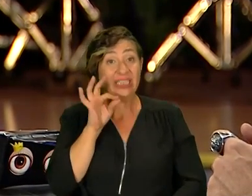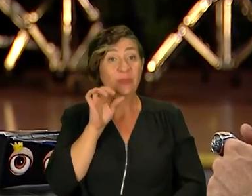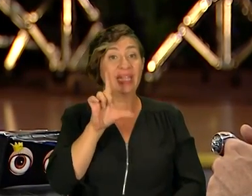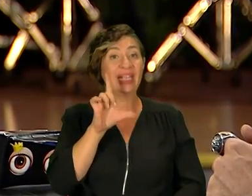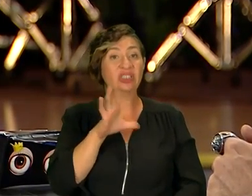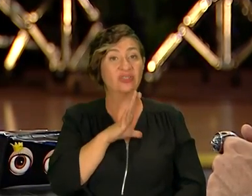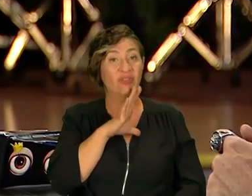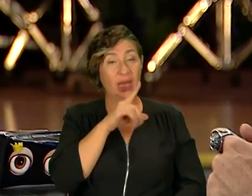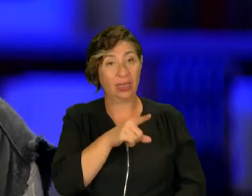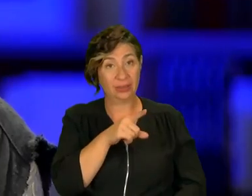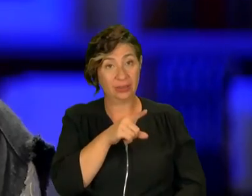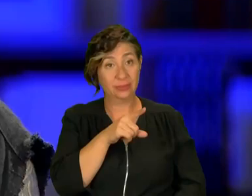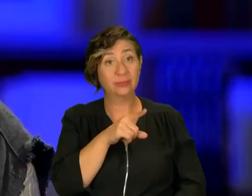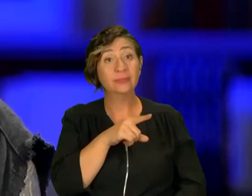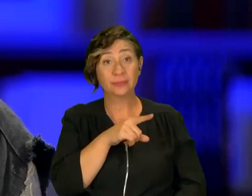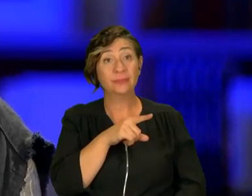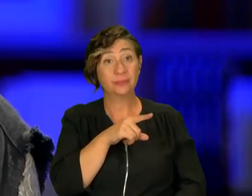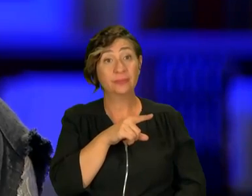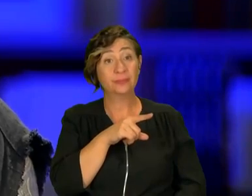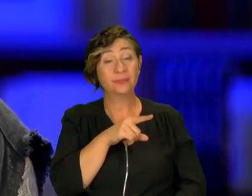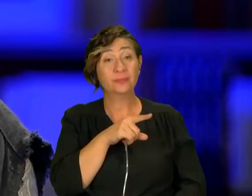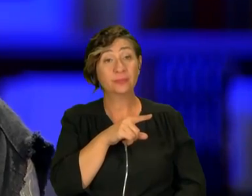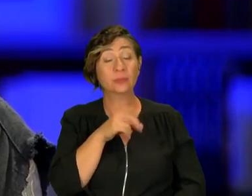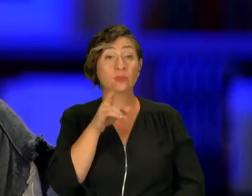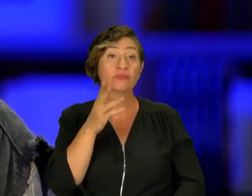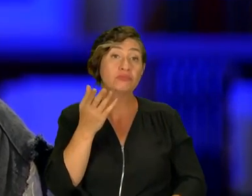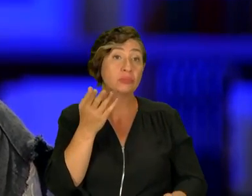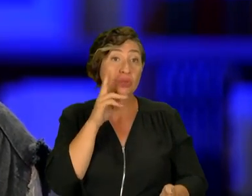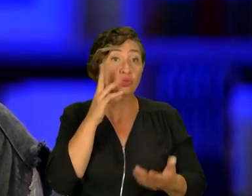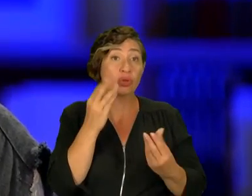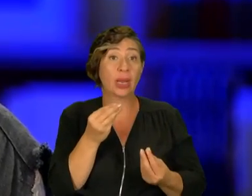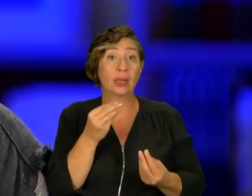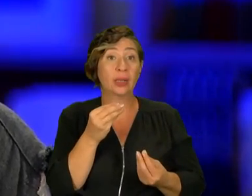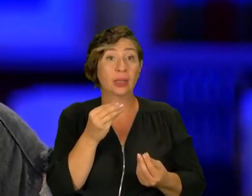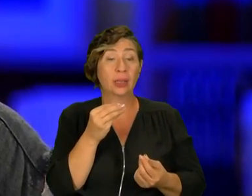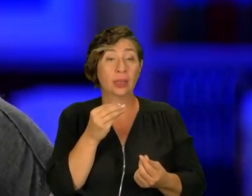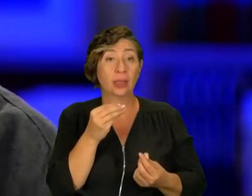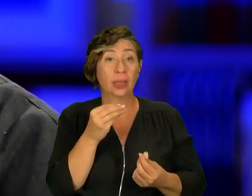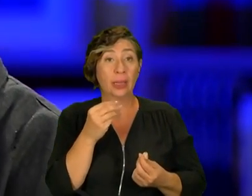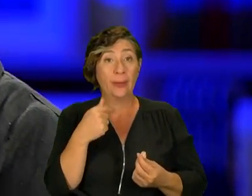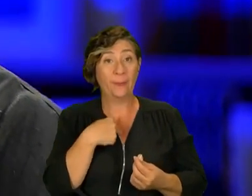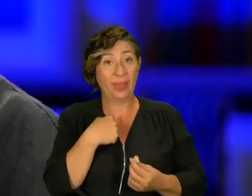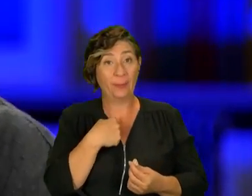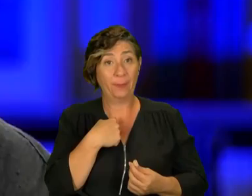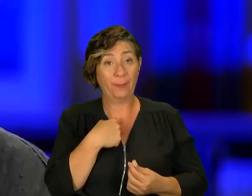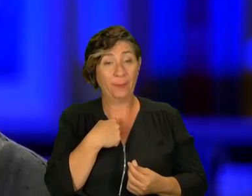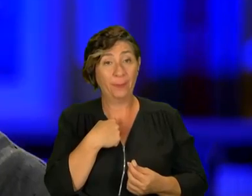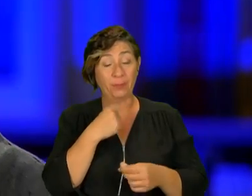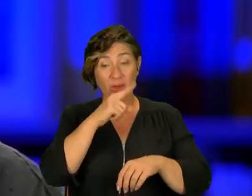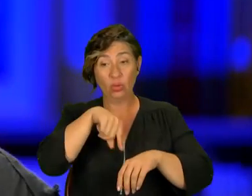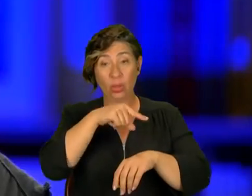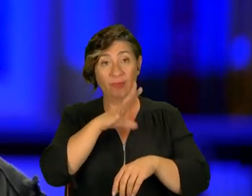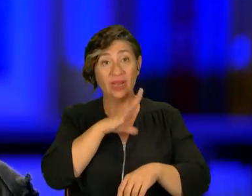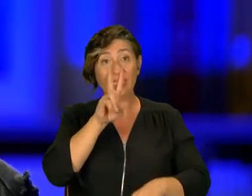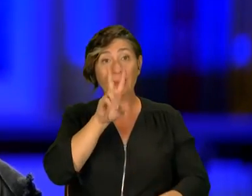seçme ihtiyacın aynen genetiğinde. Öyle. Aynen öyle. Yani sonuçta mesela benim bir dönemim var